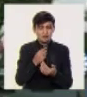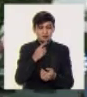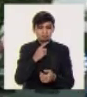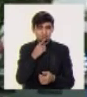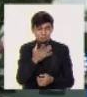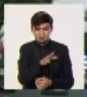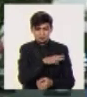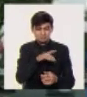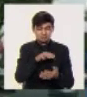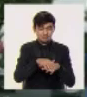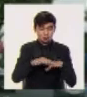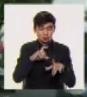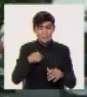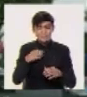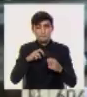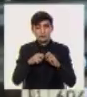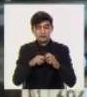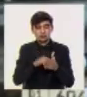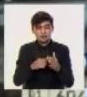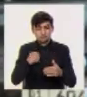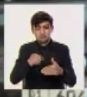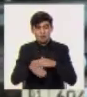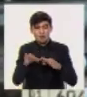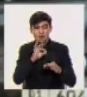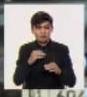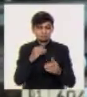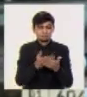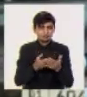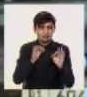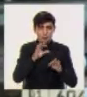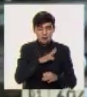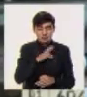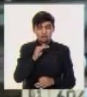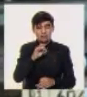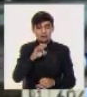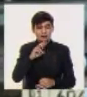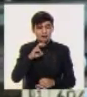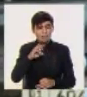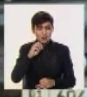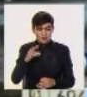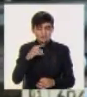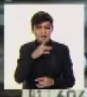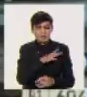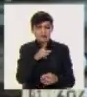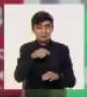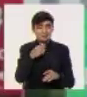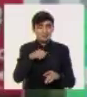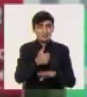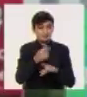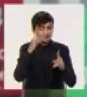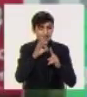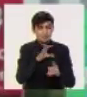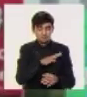гражданам. Он попытался объяснить причину своей внезапной отставки. Как пояснил Жээнбеков, его главная цель в сложившейся ситуации —